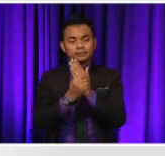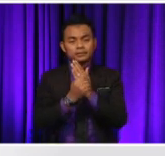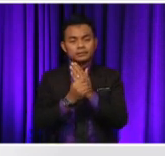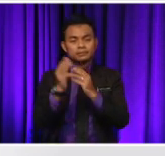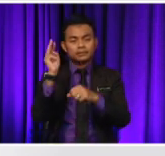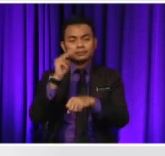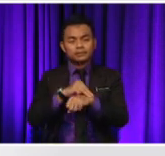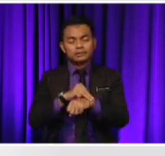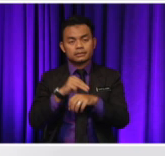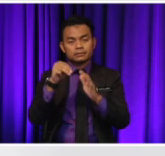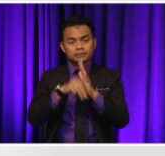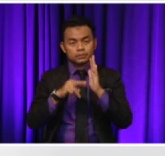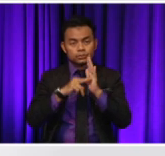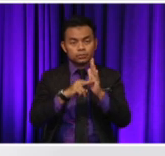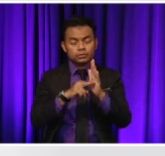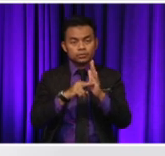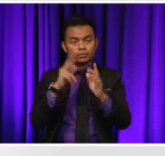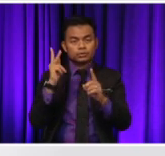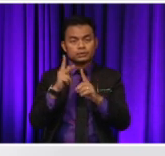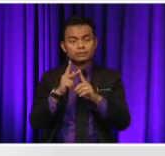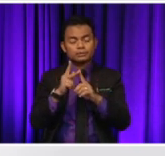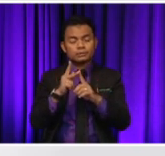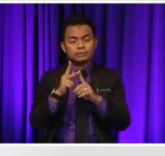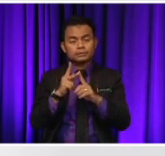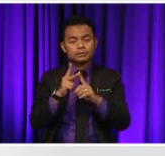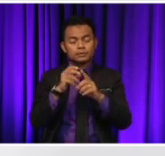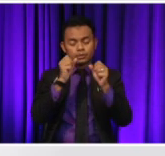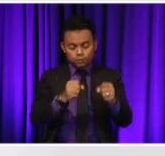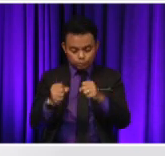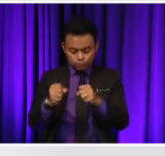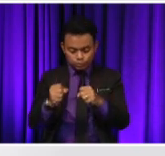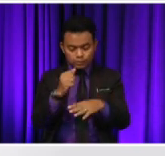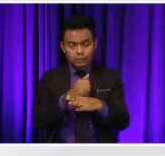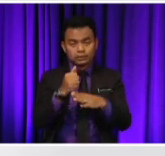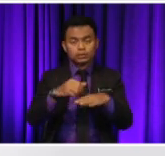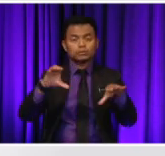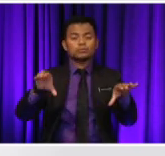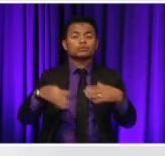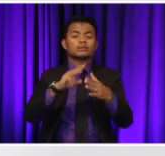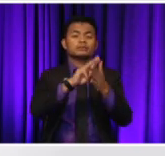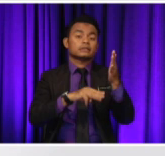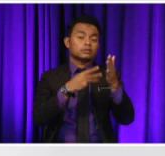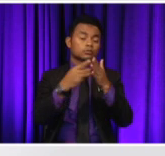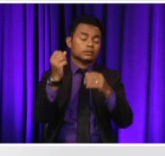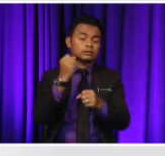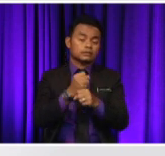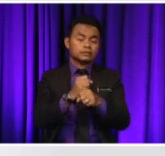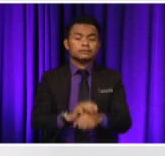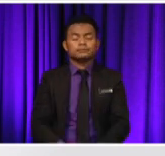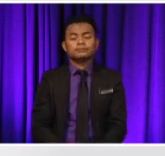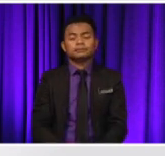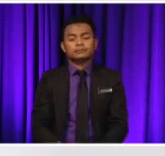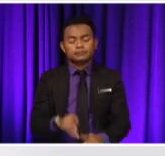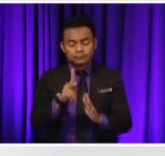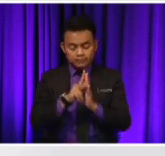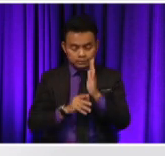merujuk kepada Susun dan membuat jadwal kerja mengikuti kehendak dan keutamaan kerja Dapat memastikan